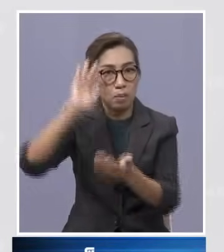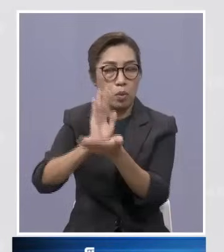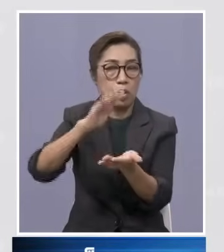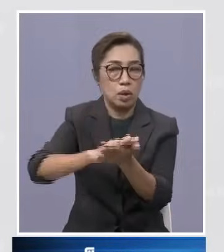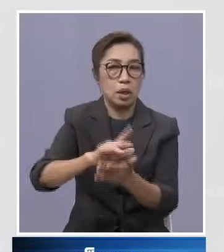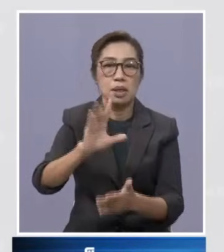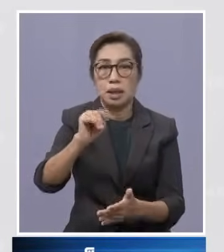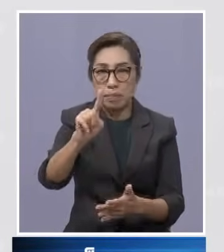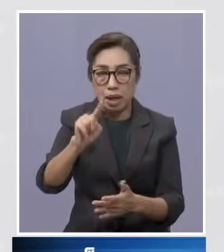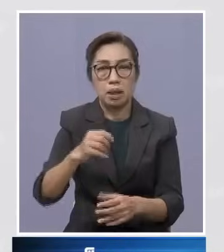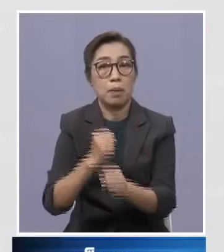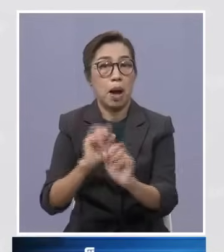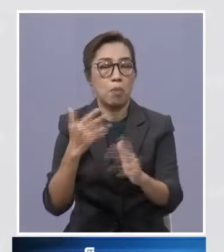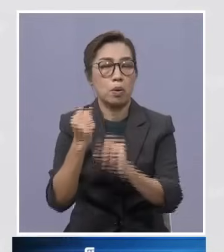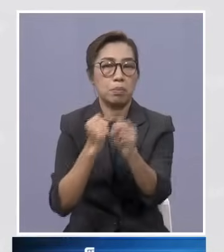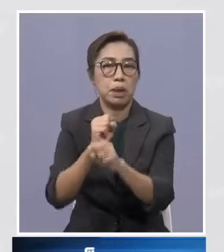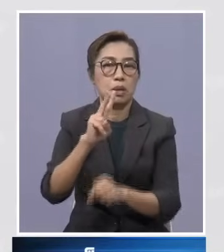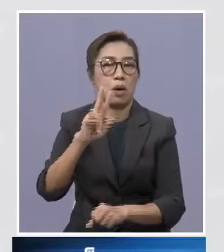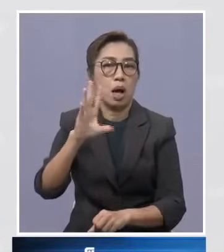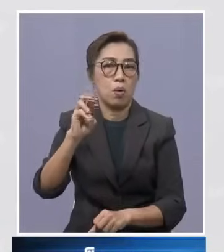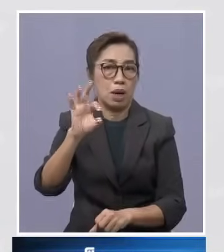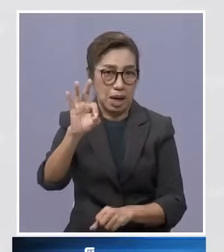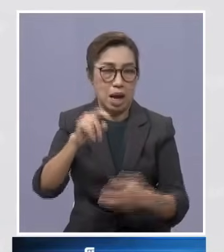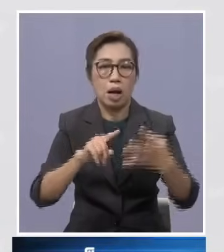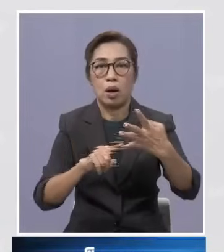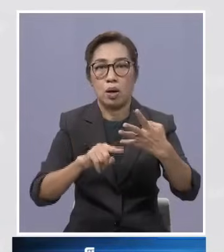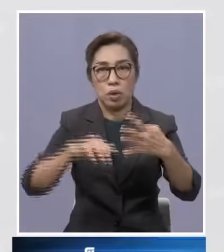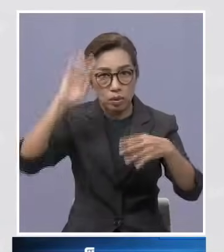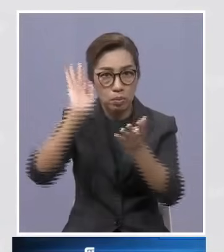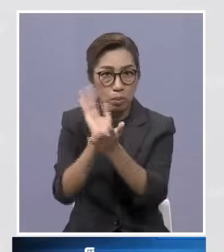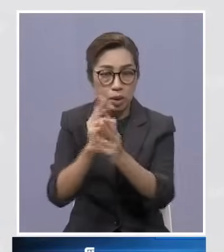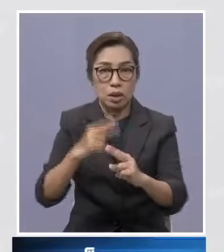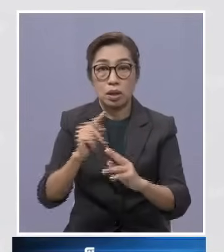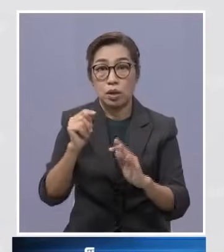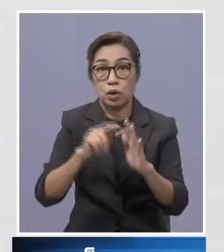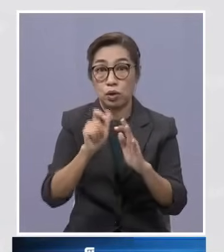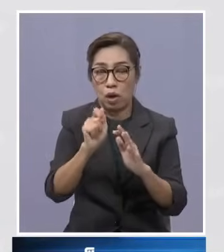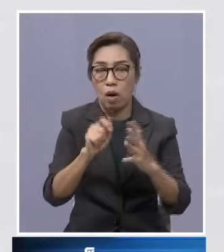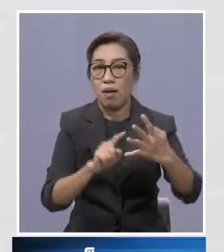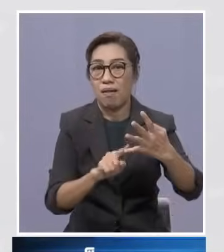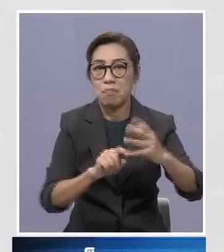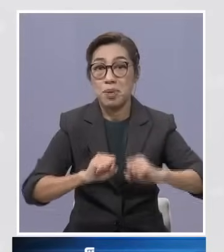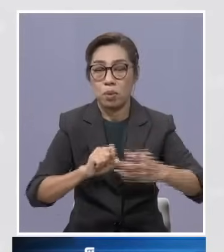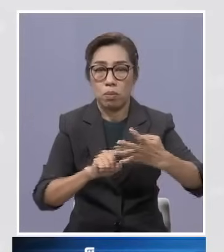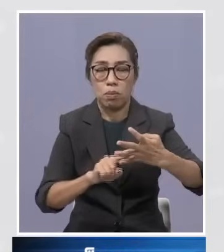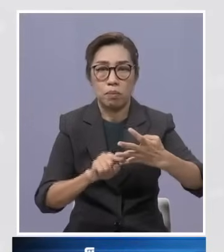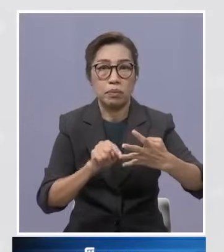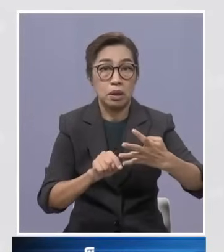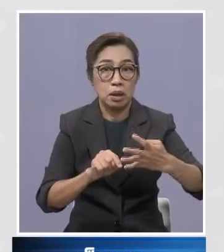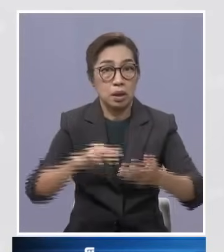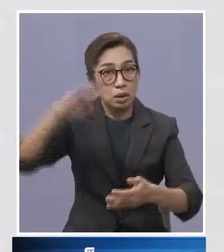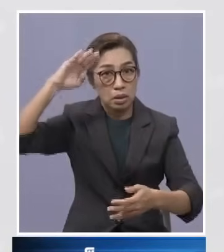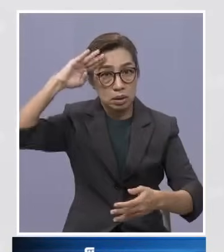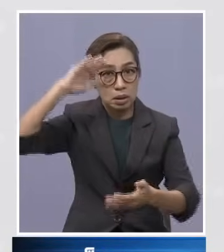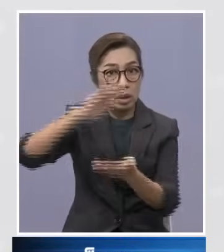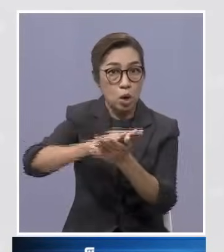ษียณอายุปี2569ในขณะที่บิ๊กต่อพลตำรวจเอกต่อศักดิ์สุขวิกมลอาวุโสลำดับ4นะครับท่านไม่ได้จบเตรียมทห